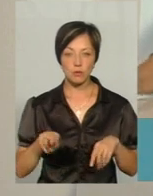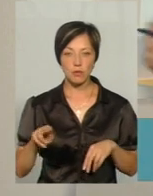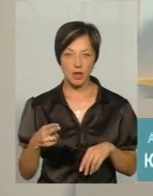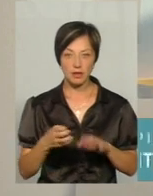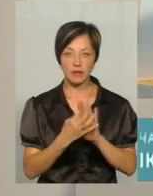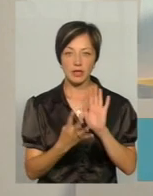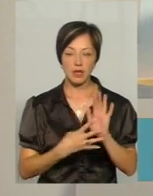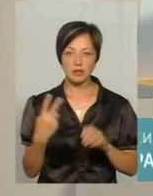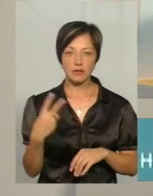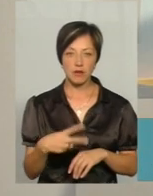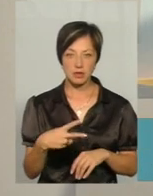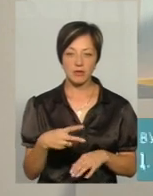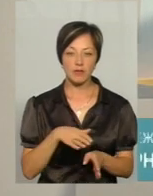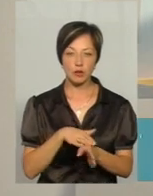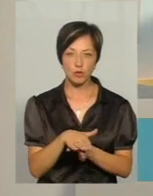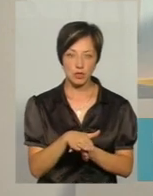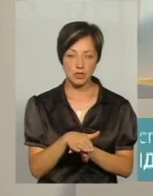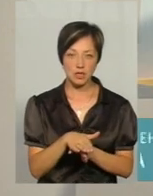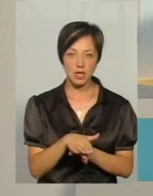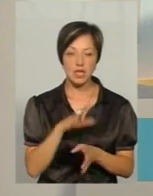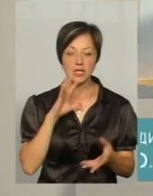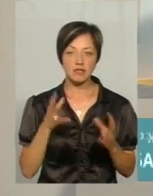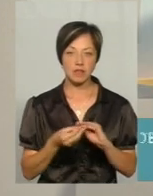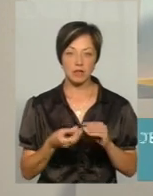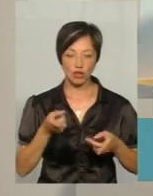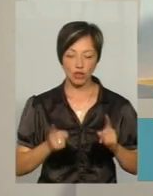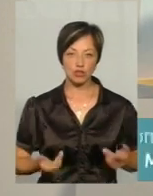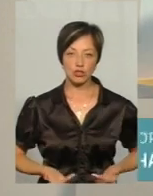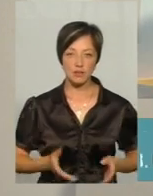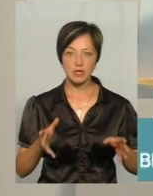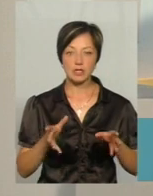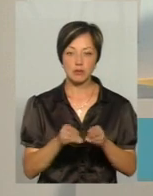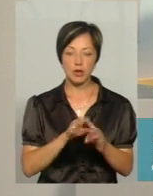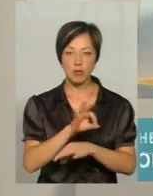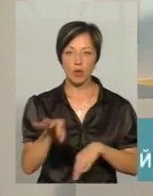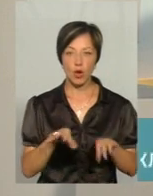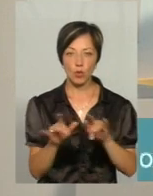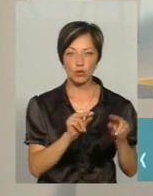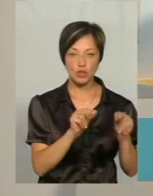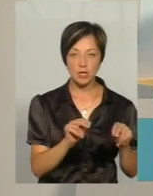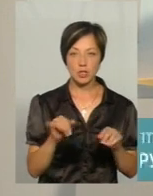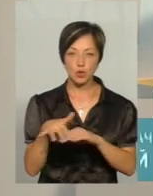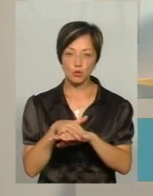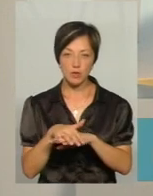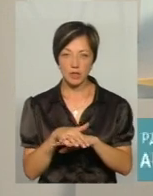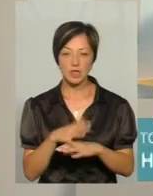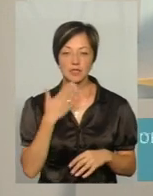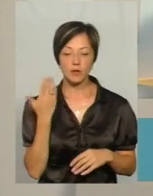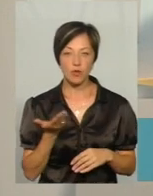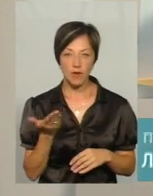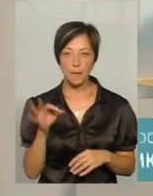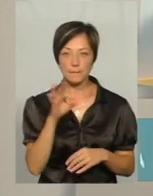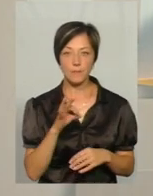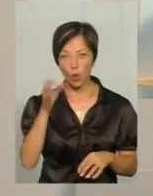п'ятницю 19.20 відбудеться «Звіти наживо», спільний проєкт «Руху чесно» і «Суспільного». Звітуватимуть